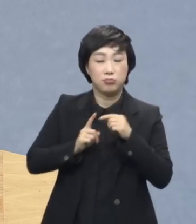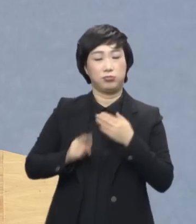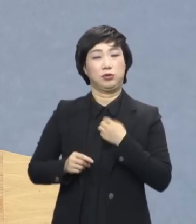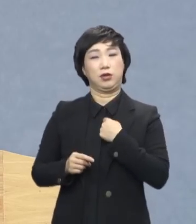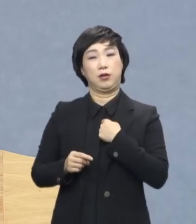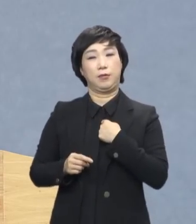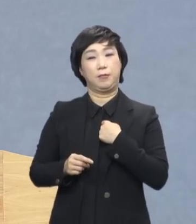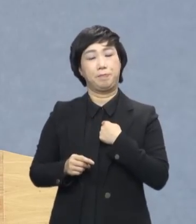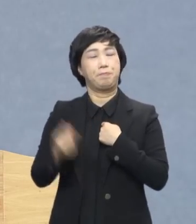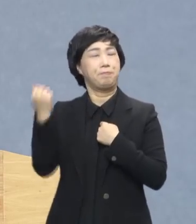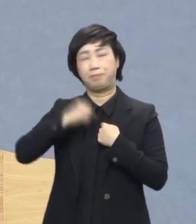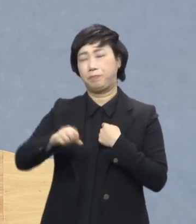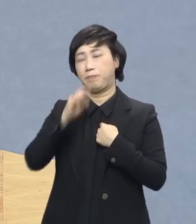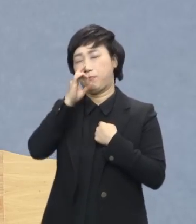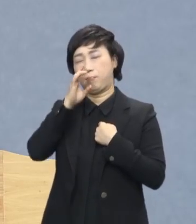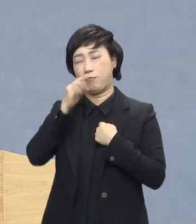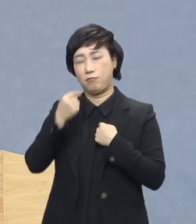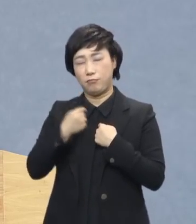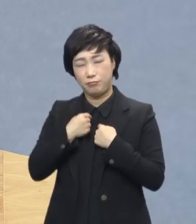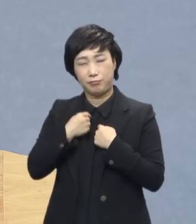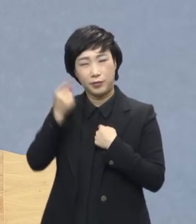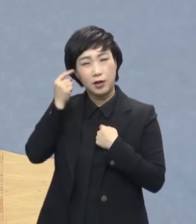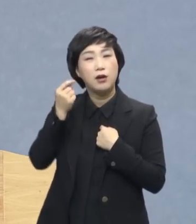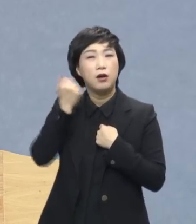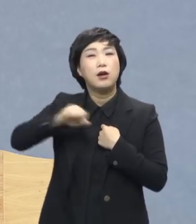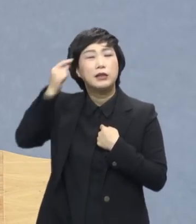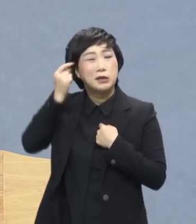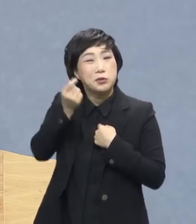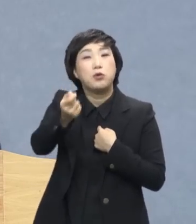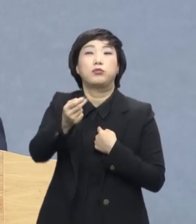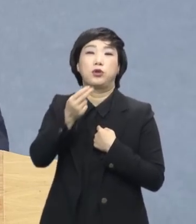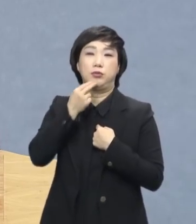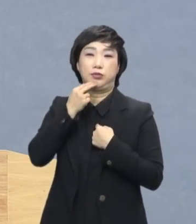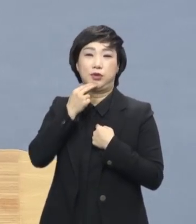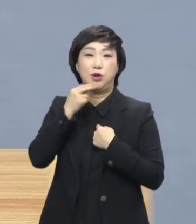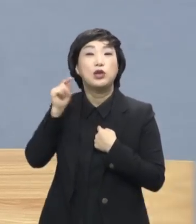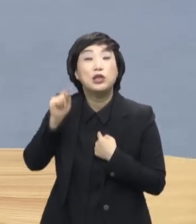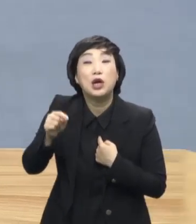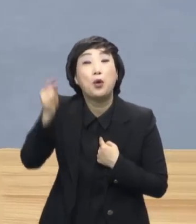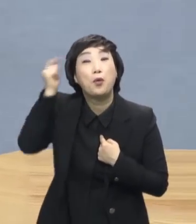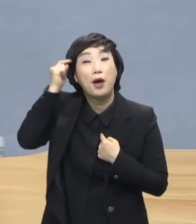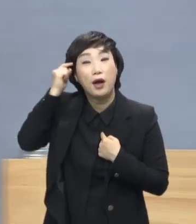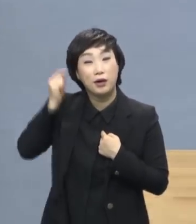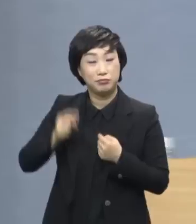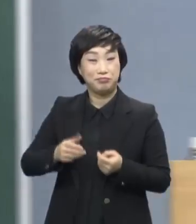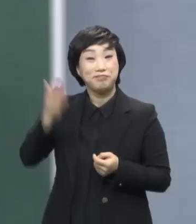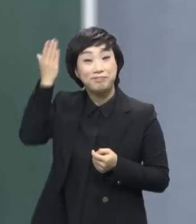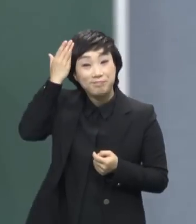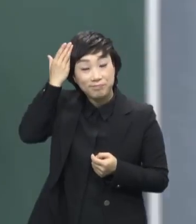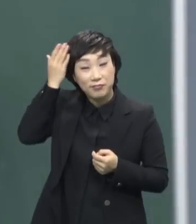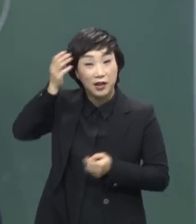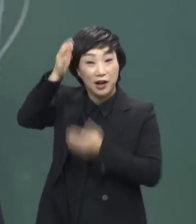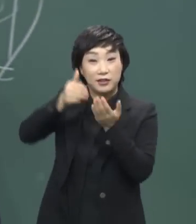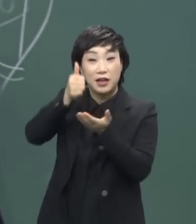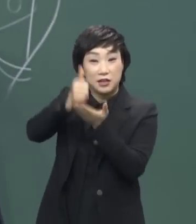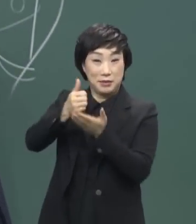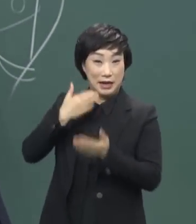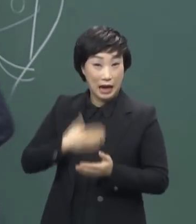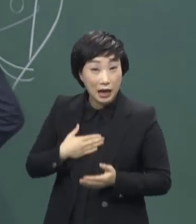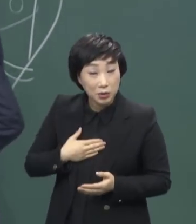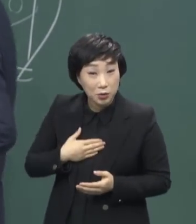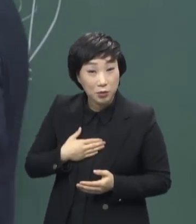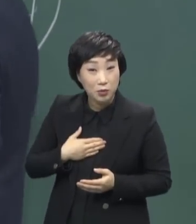떨어져 나가도 거역할 의향이 없다. 그게 뭐냐? 지식으로 하나님을